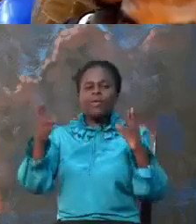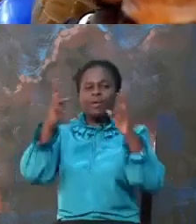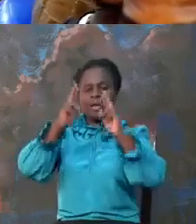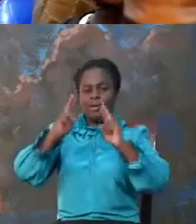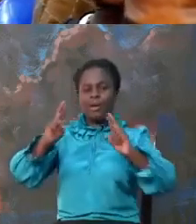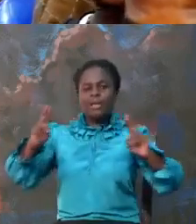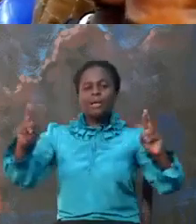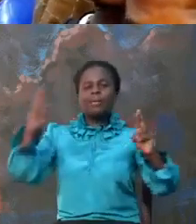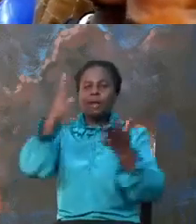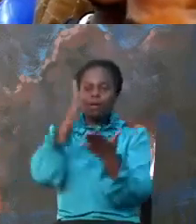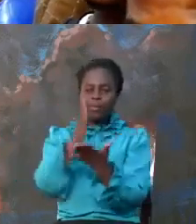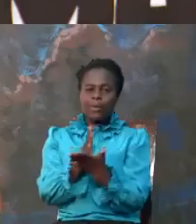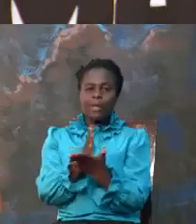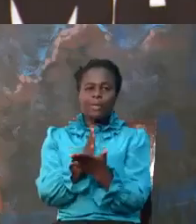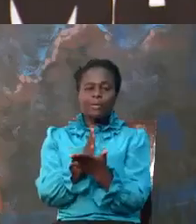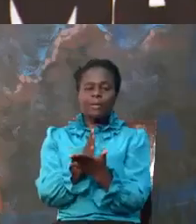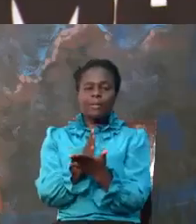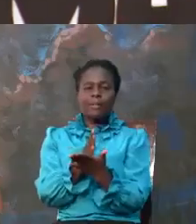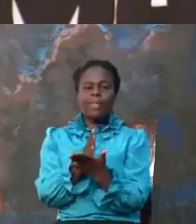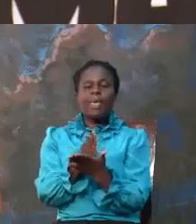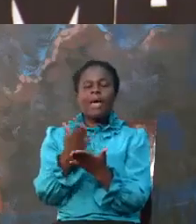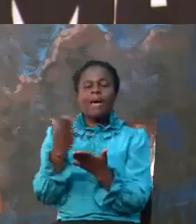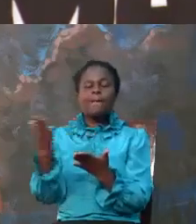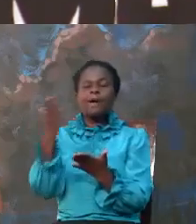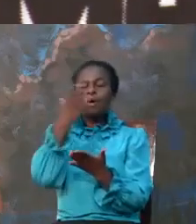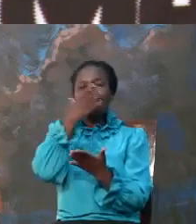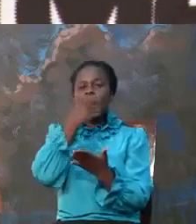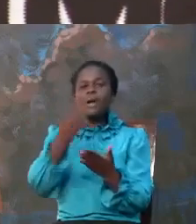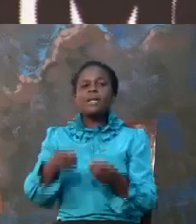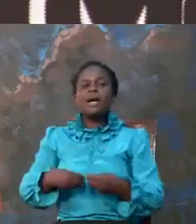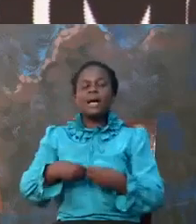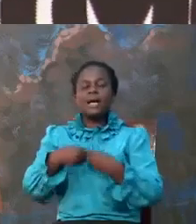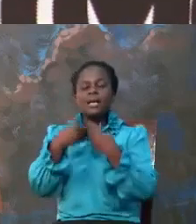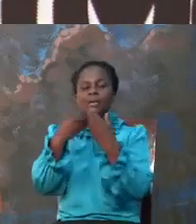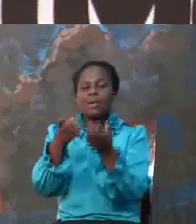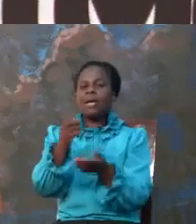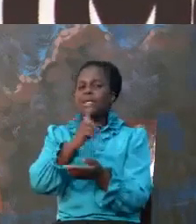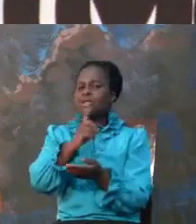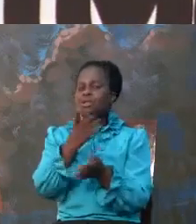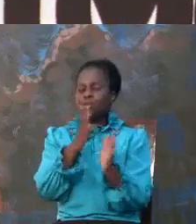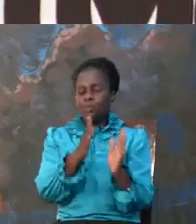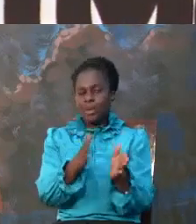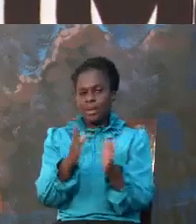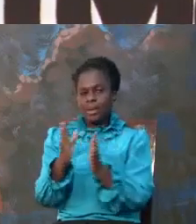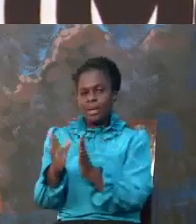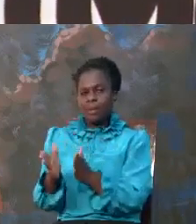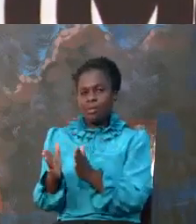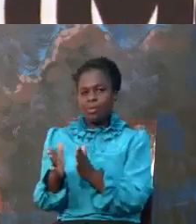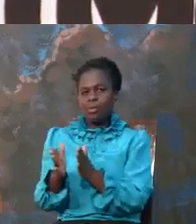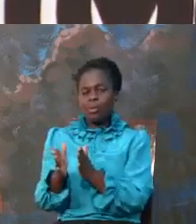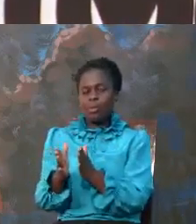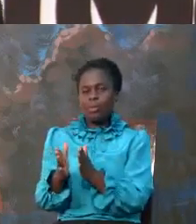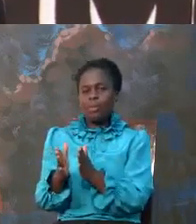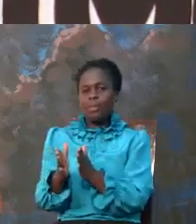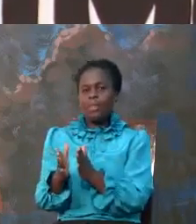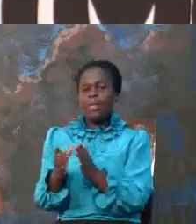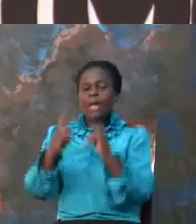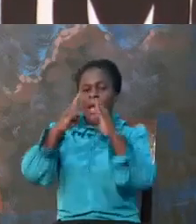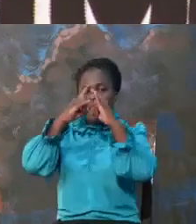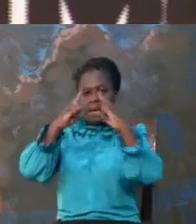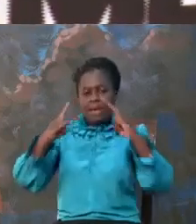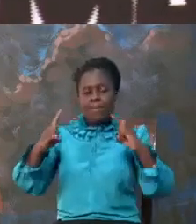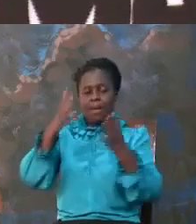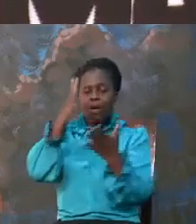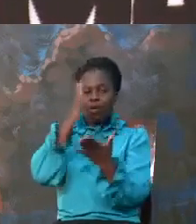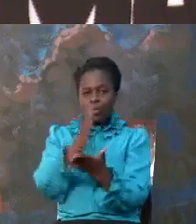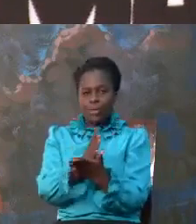hema ya kweli ambayo Bwana aliiweka, wala si mwanadamu. Hema ya